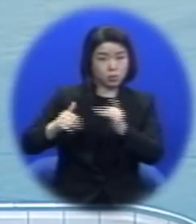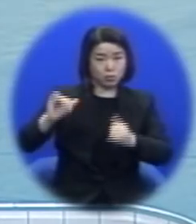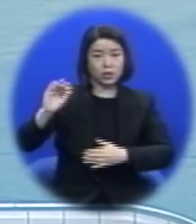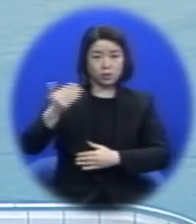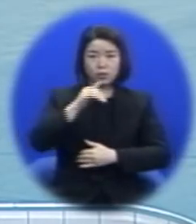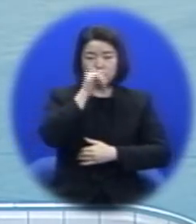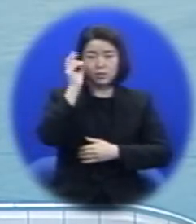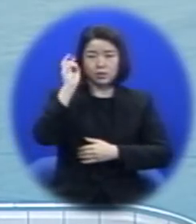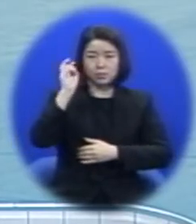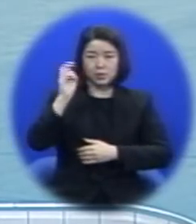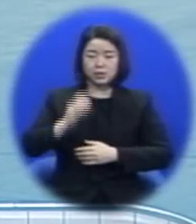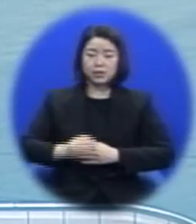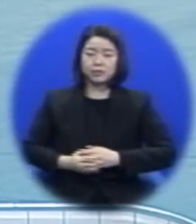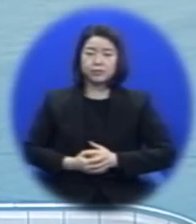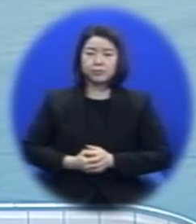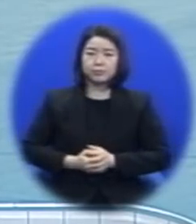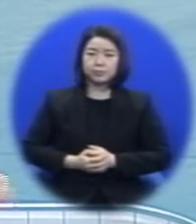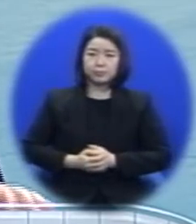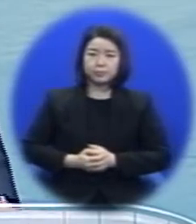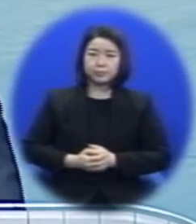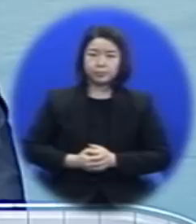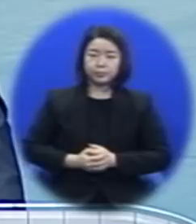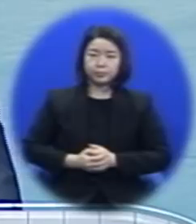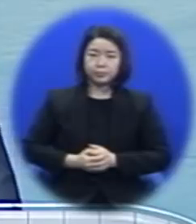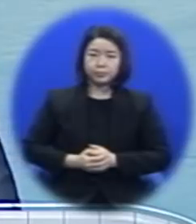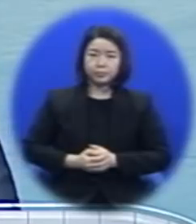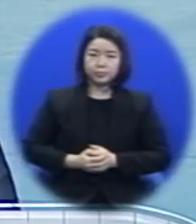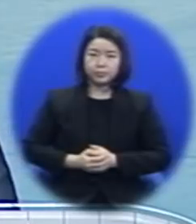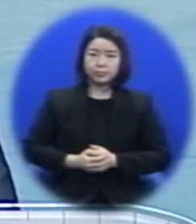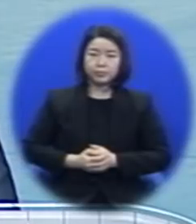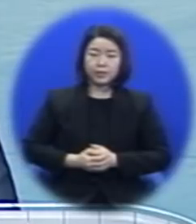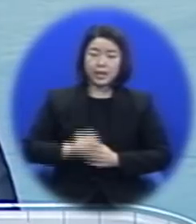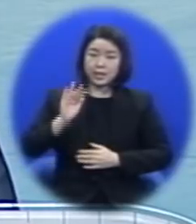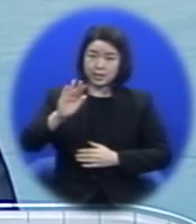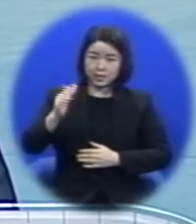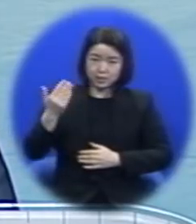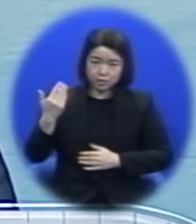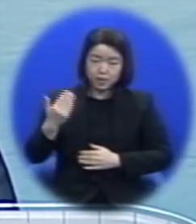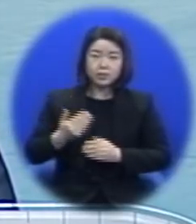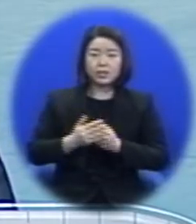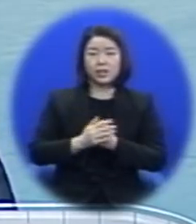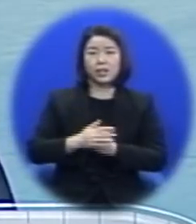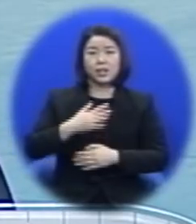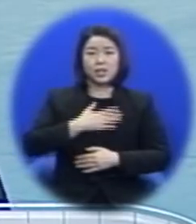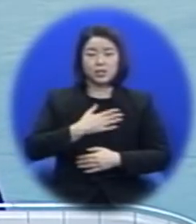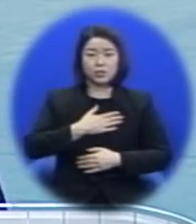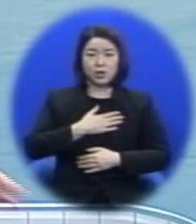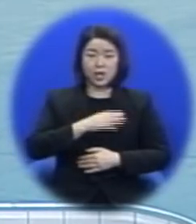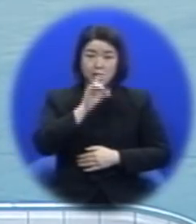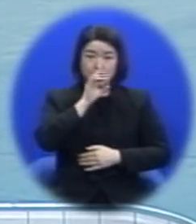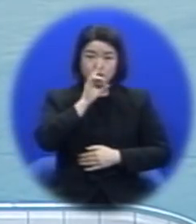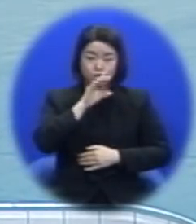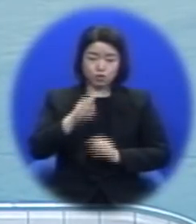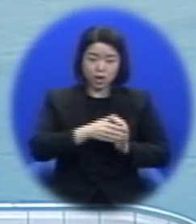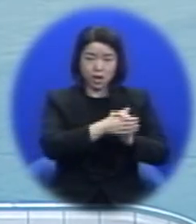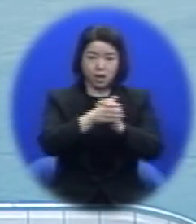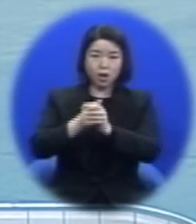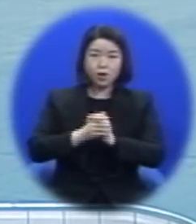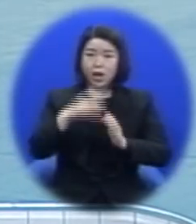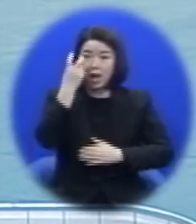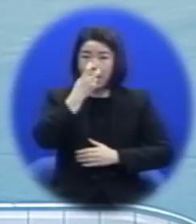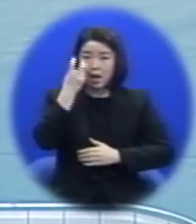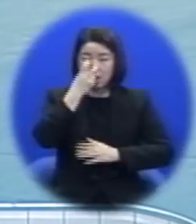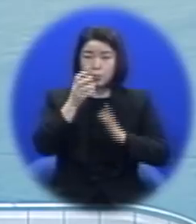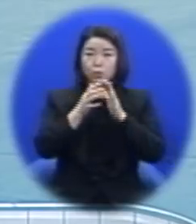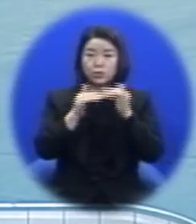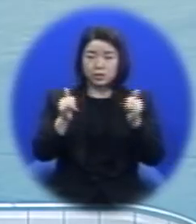최근에 저희 중앙위원회 감독님께서